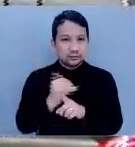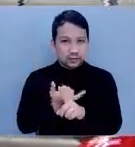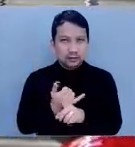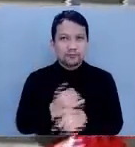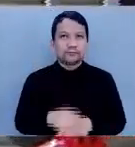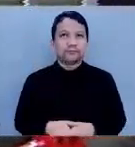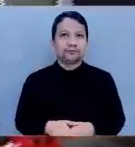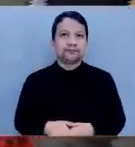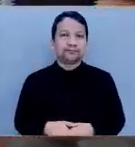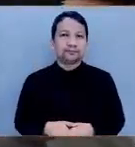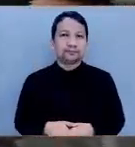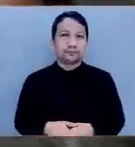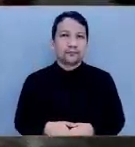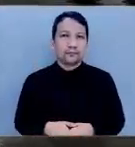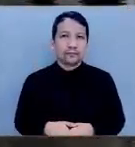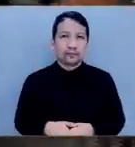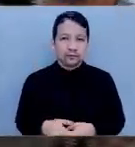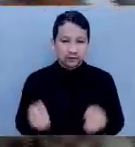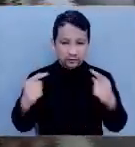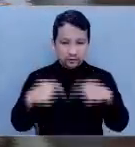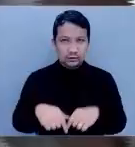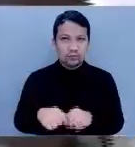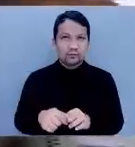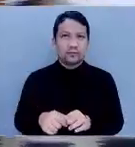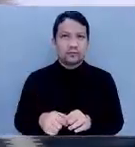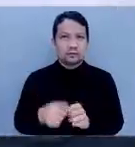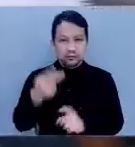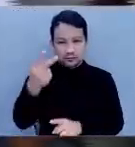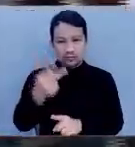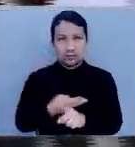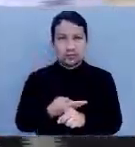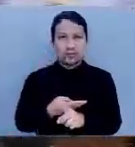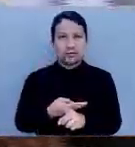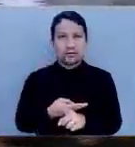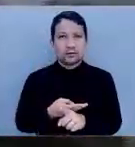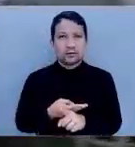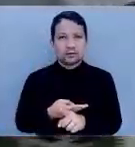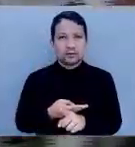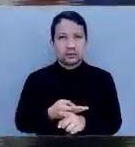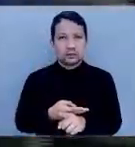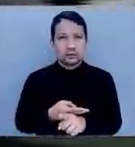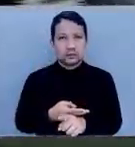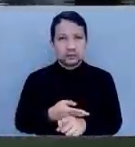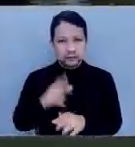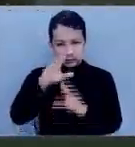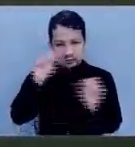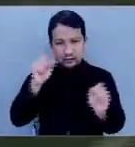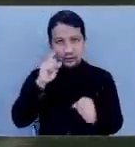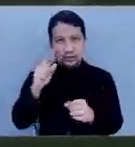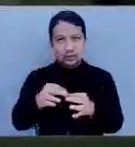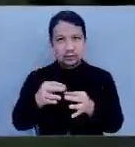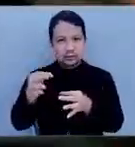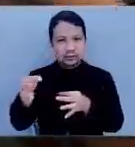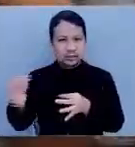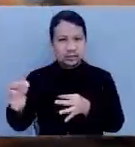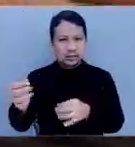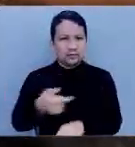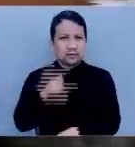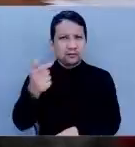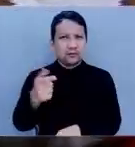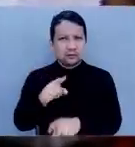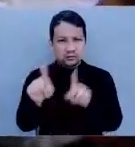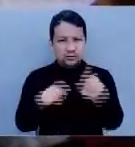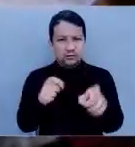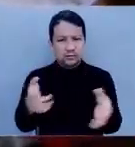Hulyo pero Makalipas ang halos dalawang buwan naiinip na raw ang pangulo sa haba ng panahong binigay sa mga